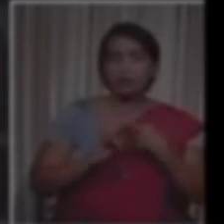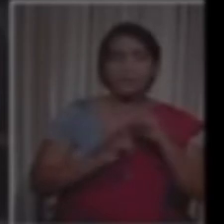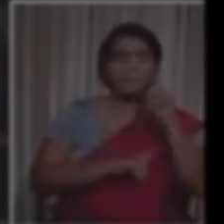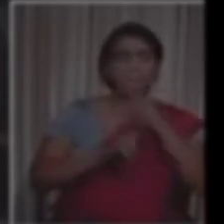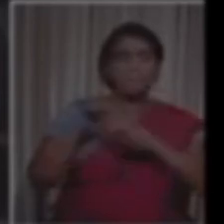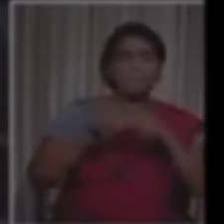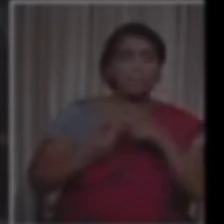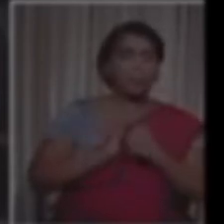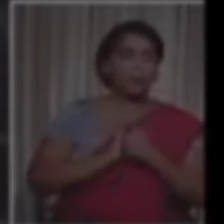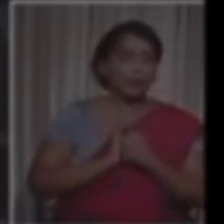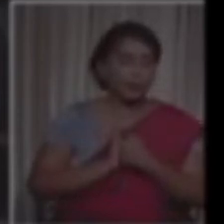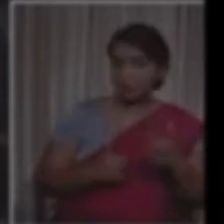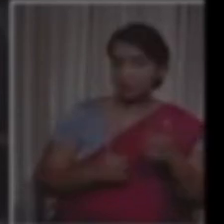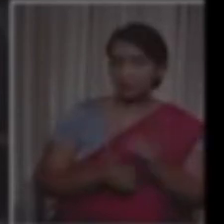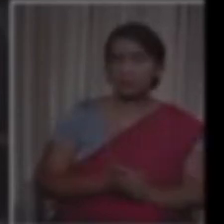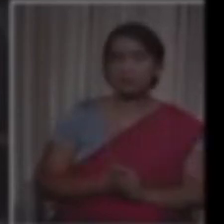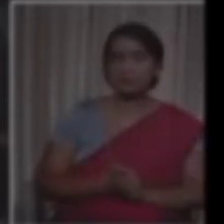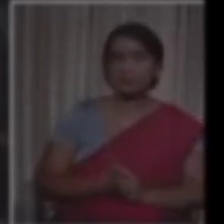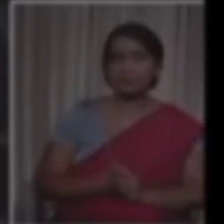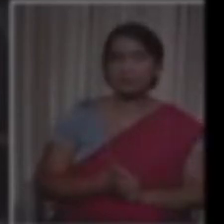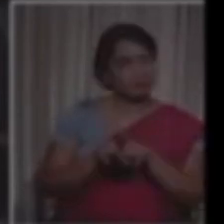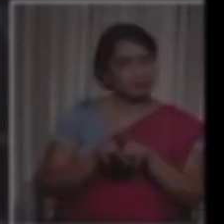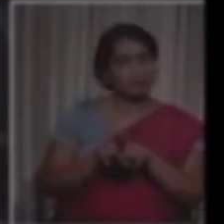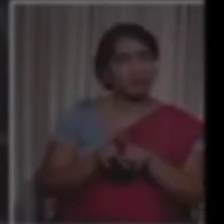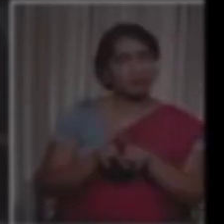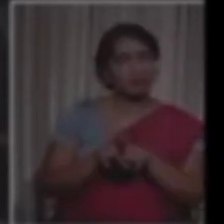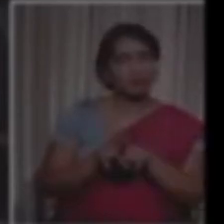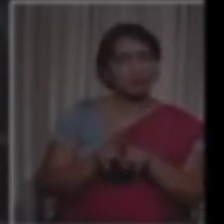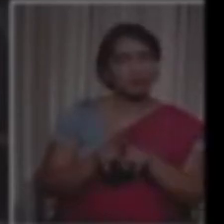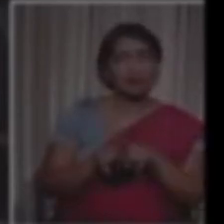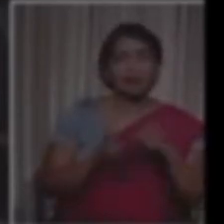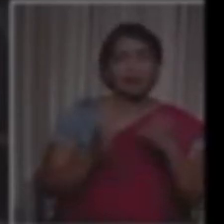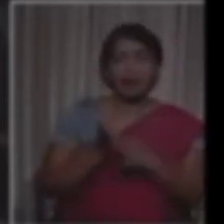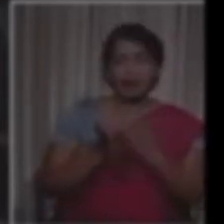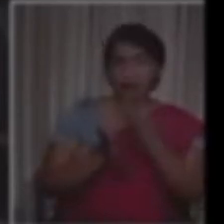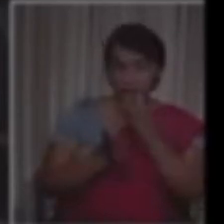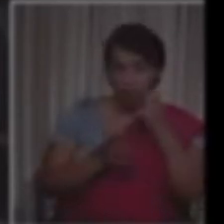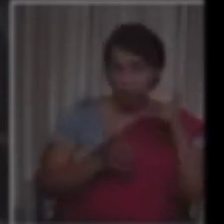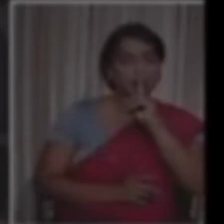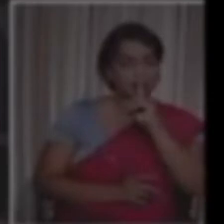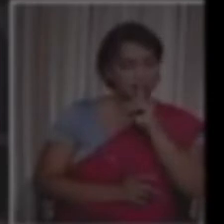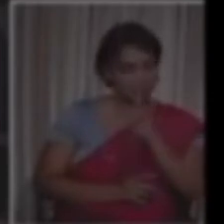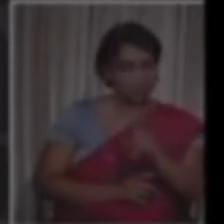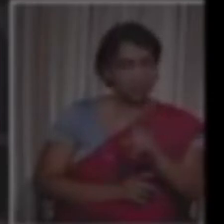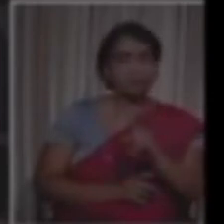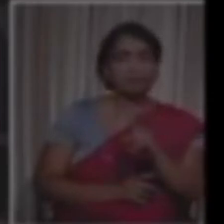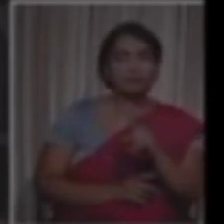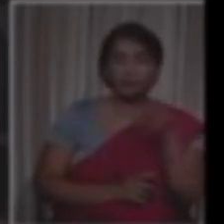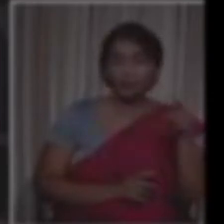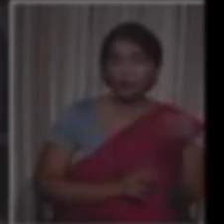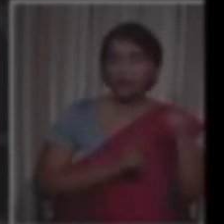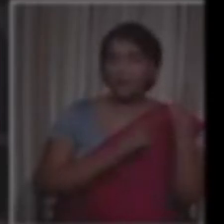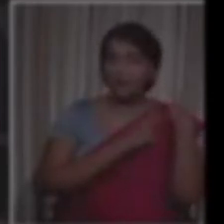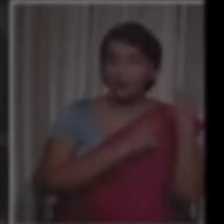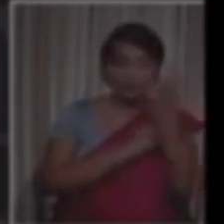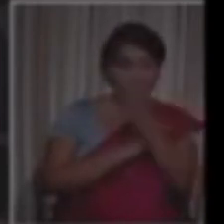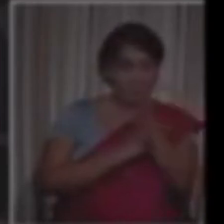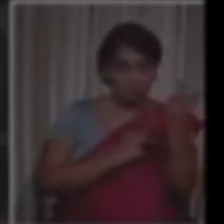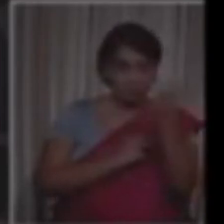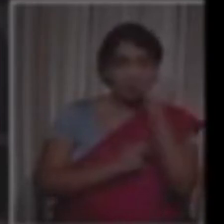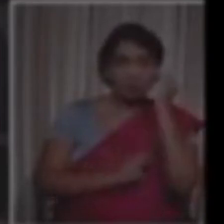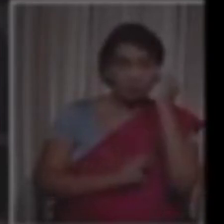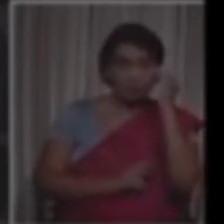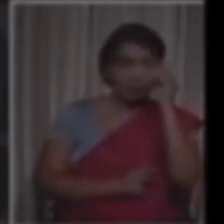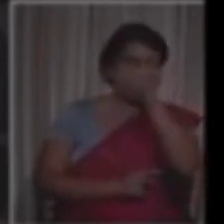හැදෙන ගෞරවය සහ විශ්වාසය? ඒ වගේම රව් ෆකීම් මන්ත්‍රීතුමා යෝජනා කරපු මෙම තනතුරු දෙක සාදා